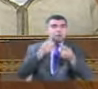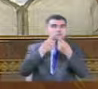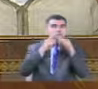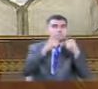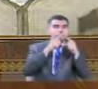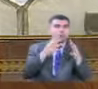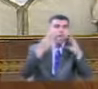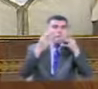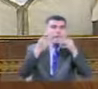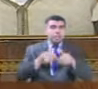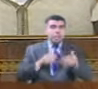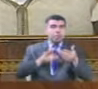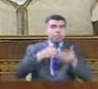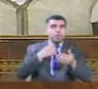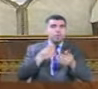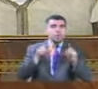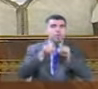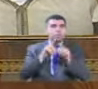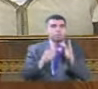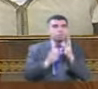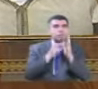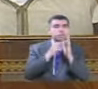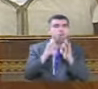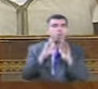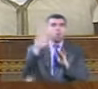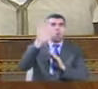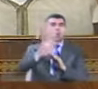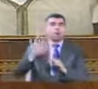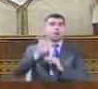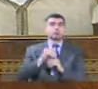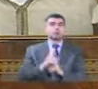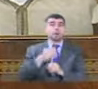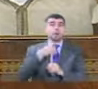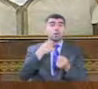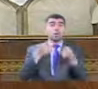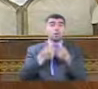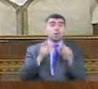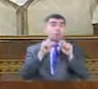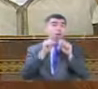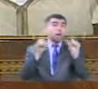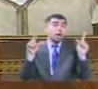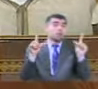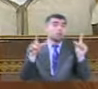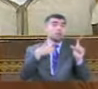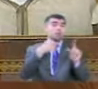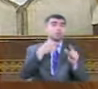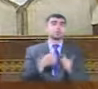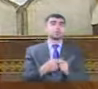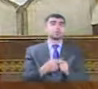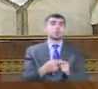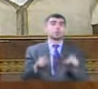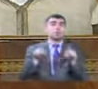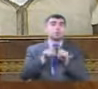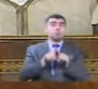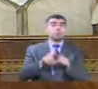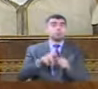بما فيها الوضع المتقدم مع أوروبا، كنا نود أن توضحوا لنا في ظل هذه الحصيلة ما هو